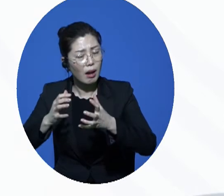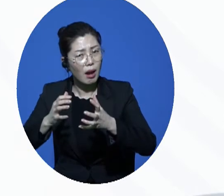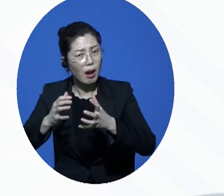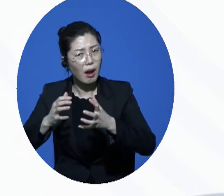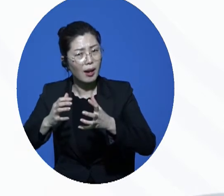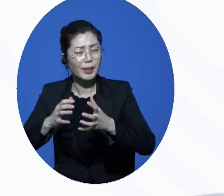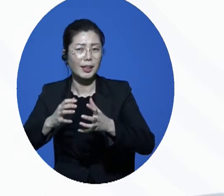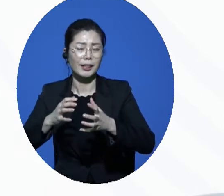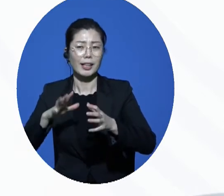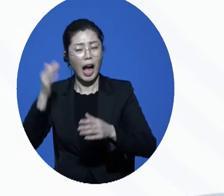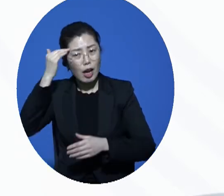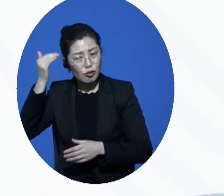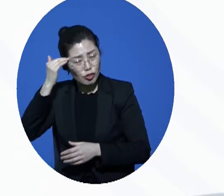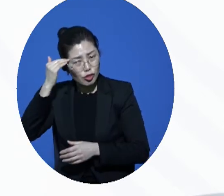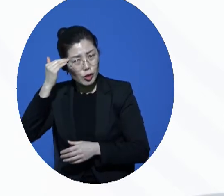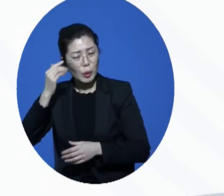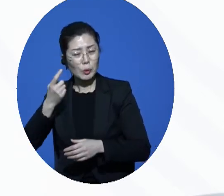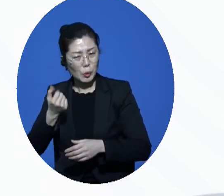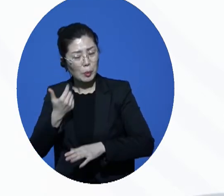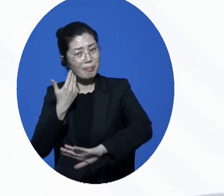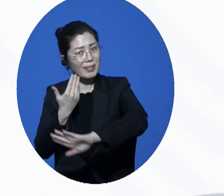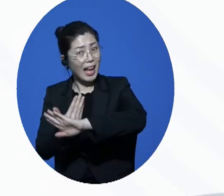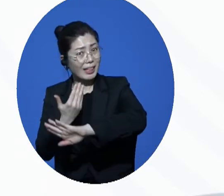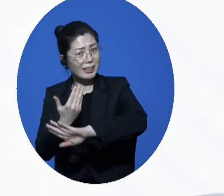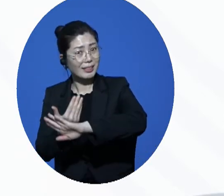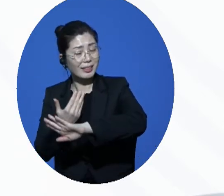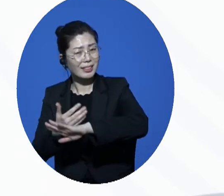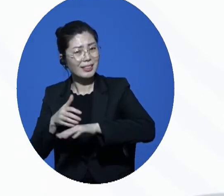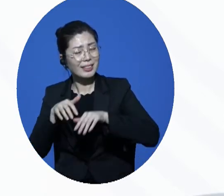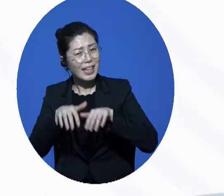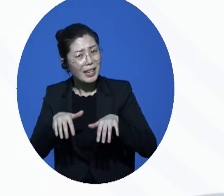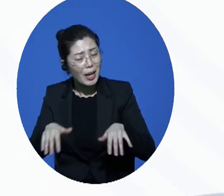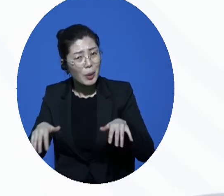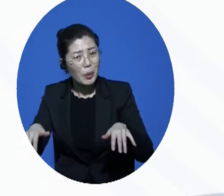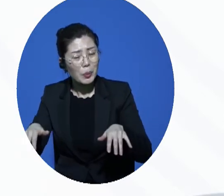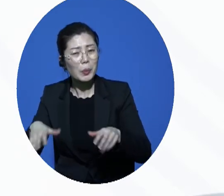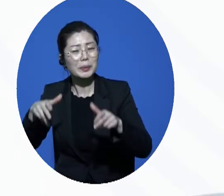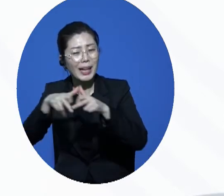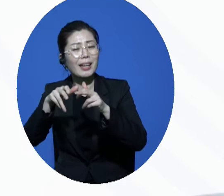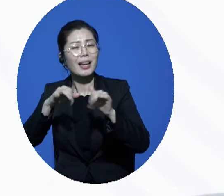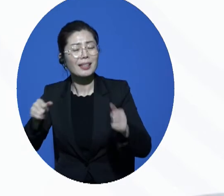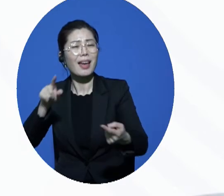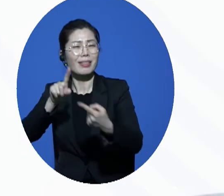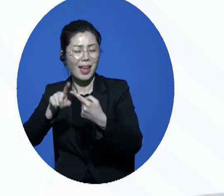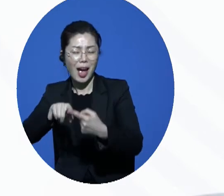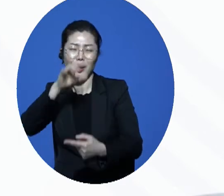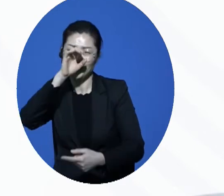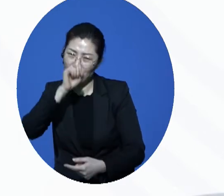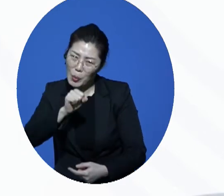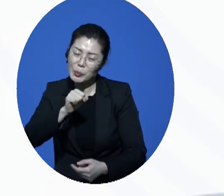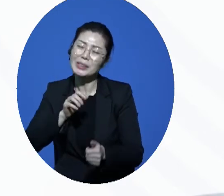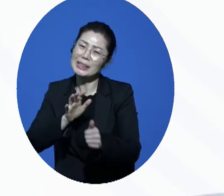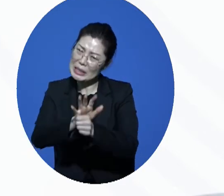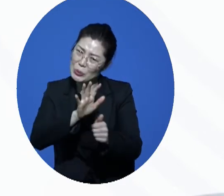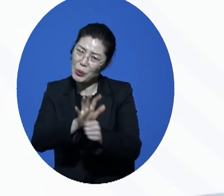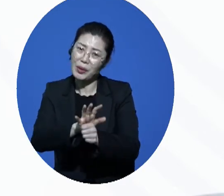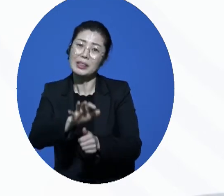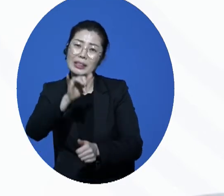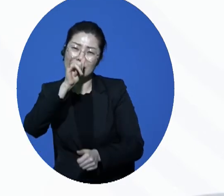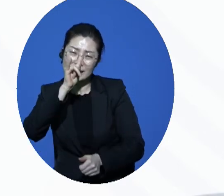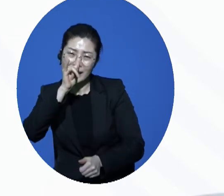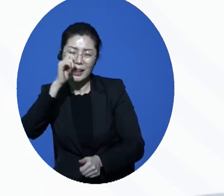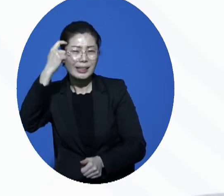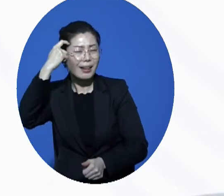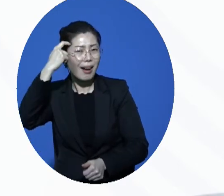우리가 외국은 뭔가 좀 다른 모양으로 또는 다른 체계로 장애인에 대한 아주 좋은 지원 체계를 가지고